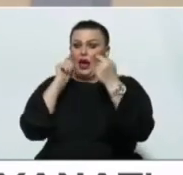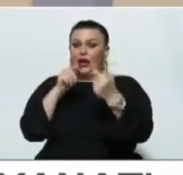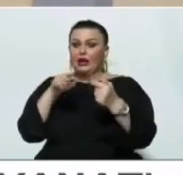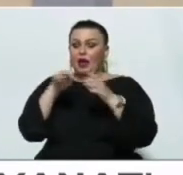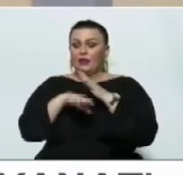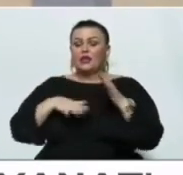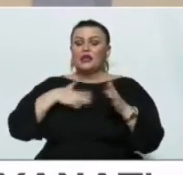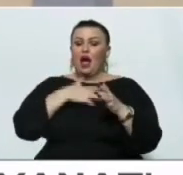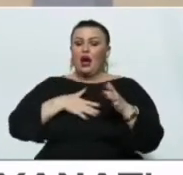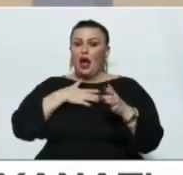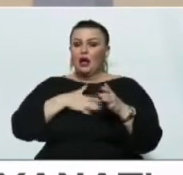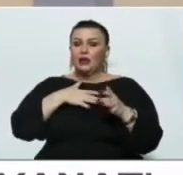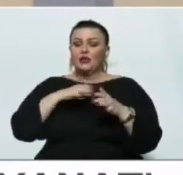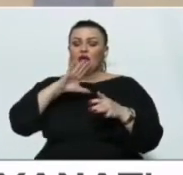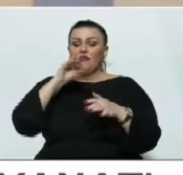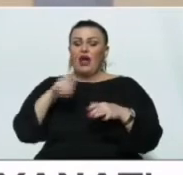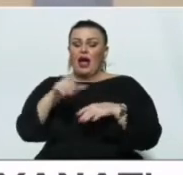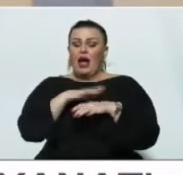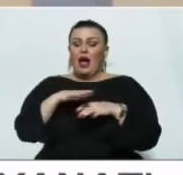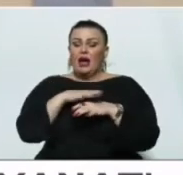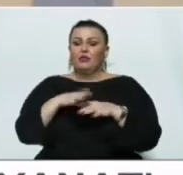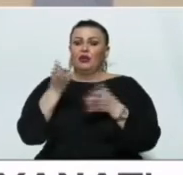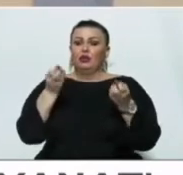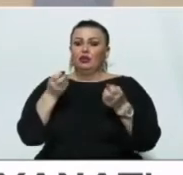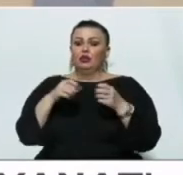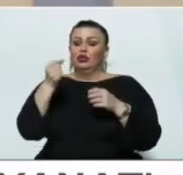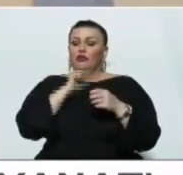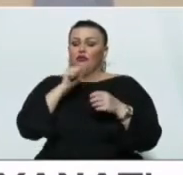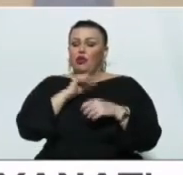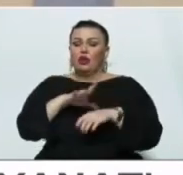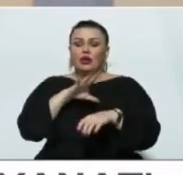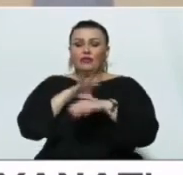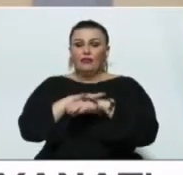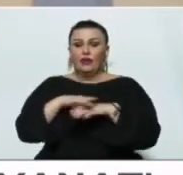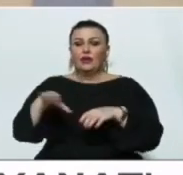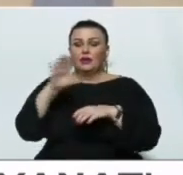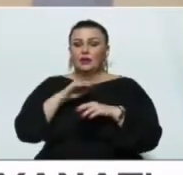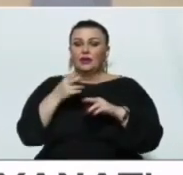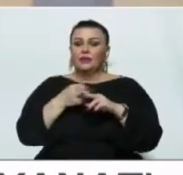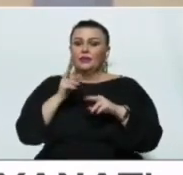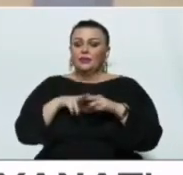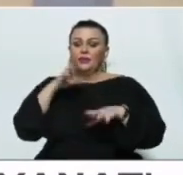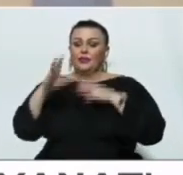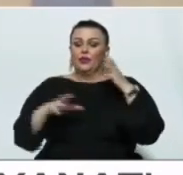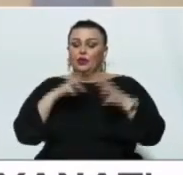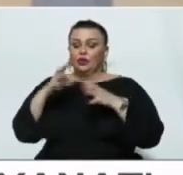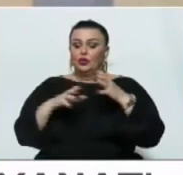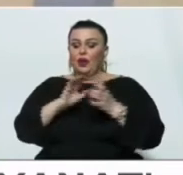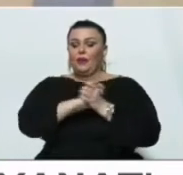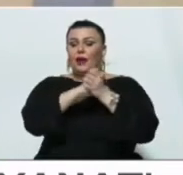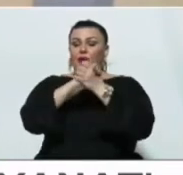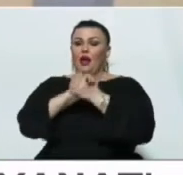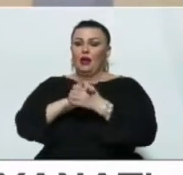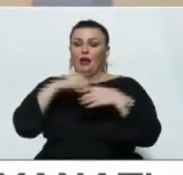öz narahatlığımızı və Ermənistanın növbəti dəfə bu uğurluq faktını, falsifikasiya faktını dünya ictimaiyyətinə, beynəlxalq